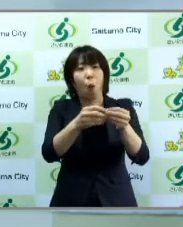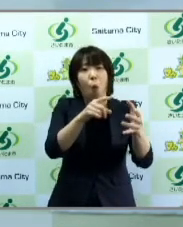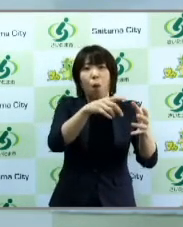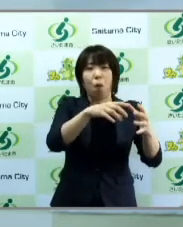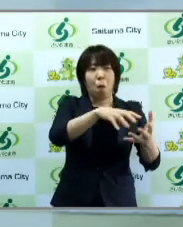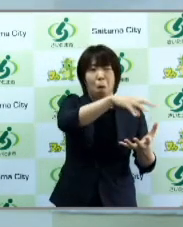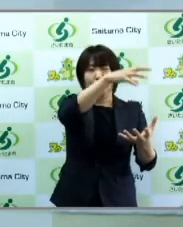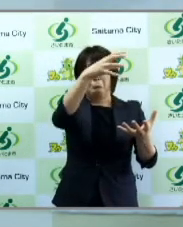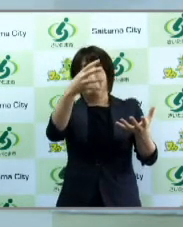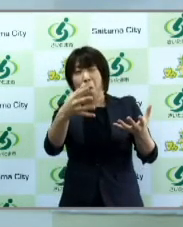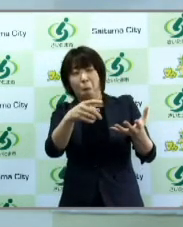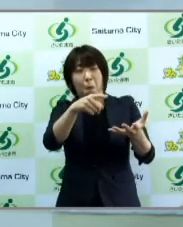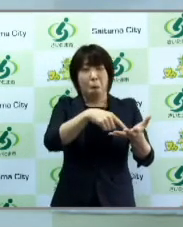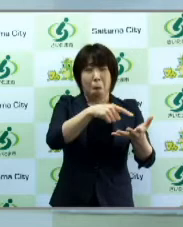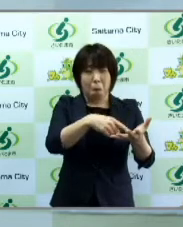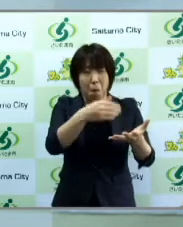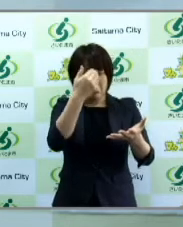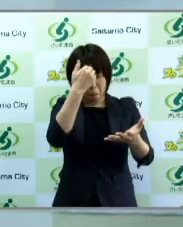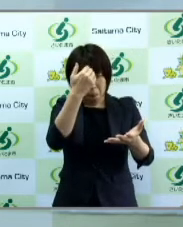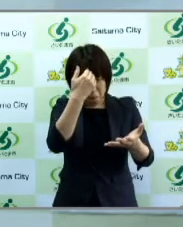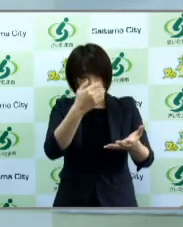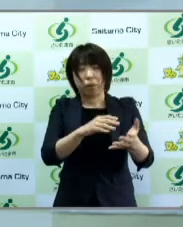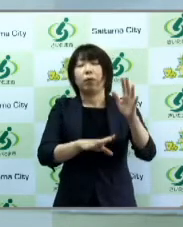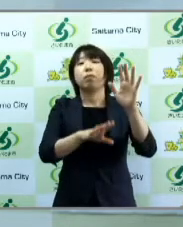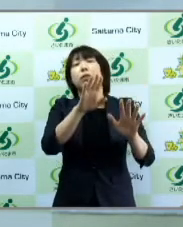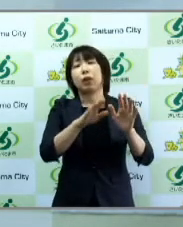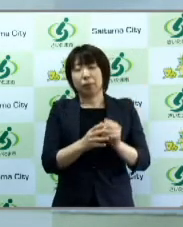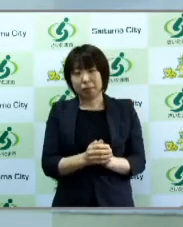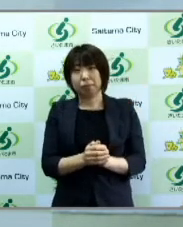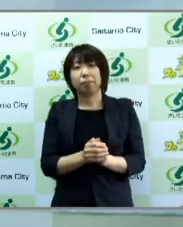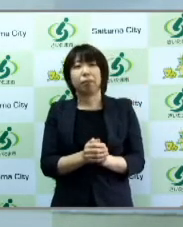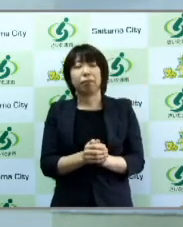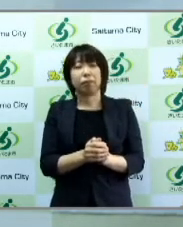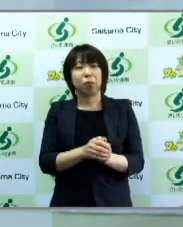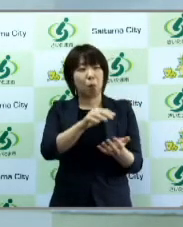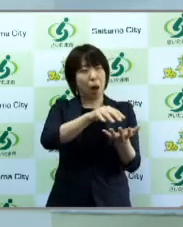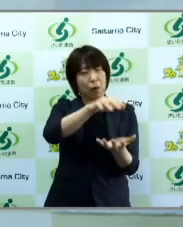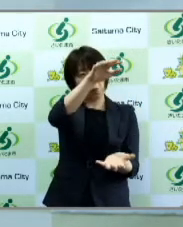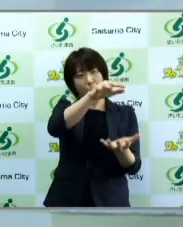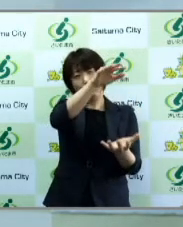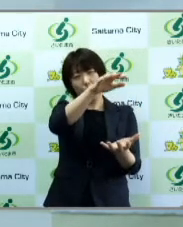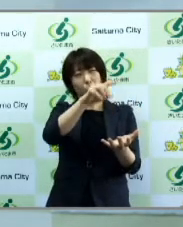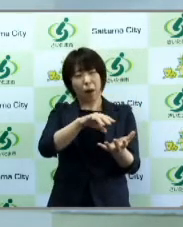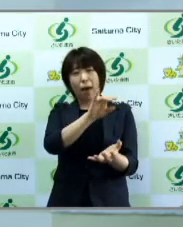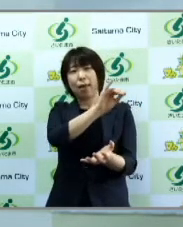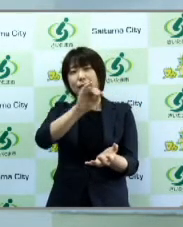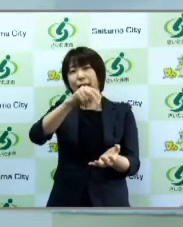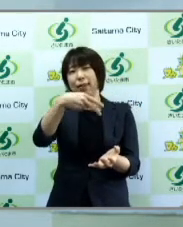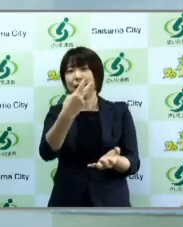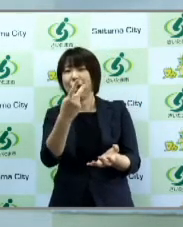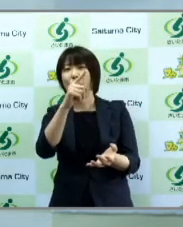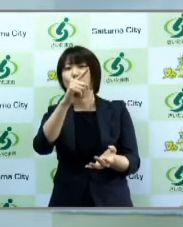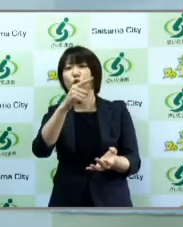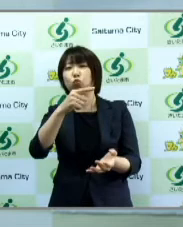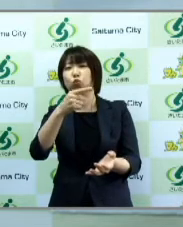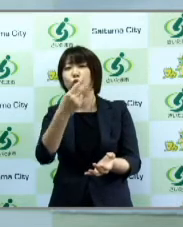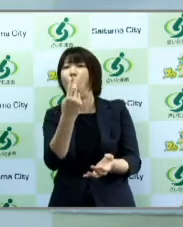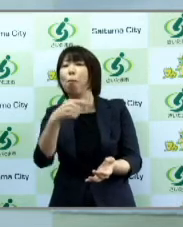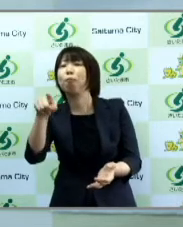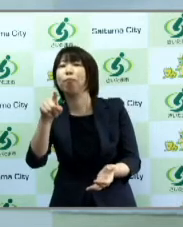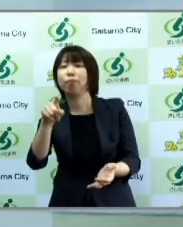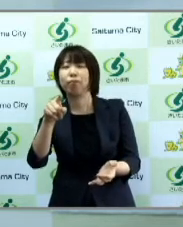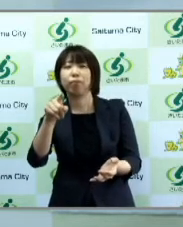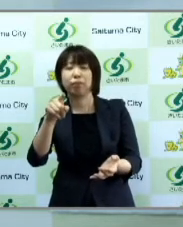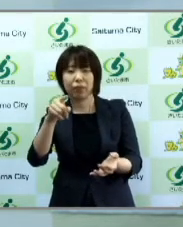集積所からの収集を実施をいたしました。その量は約1200トンとなり、桜環境センター